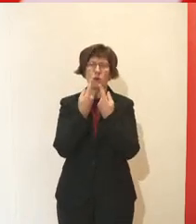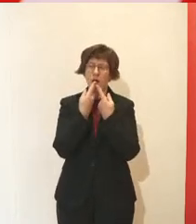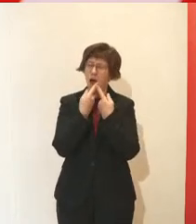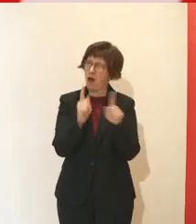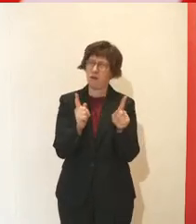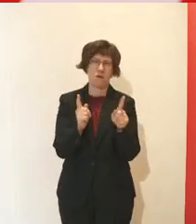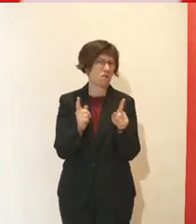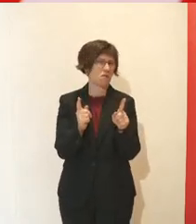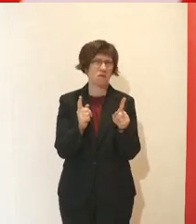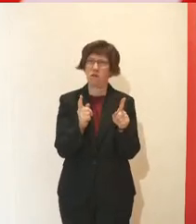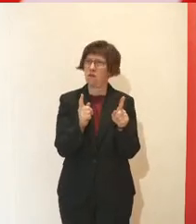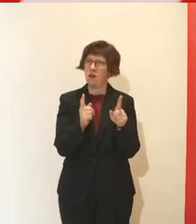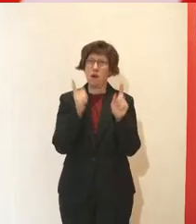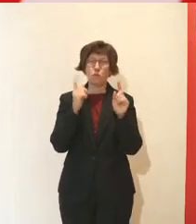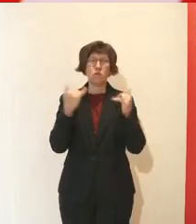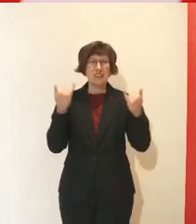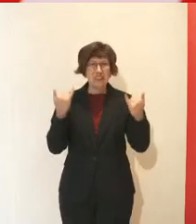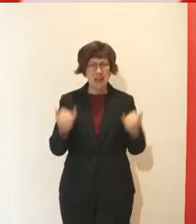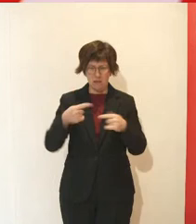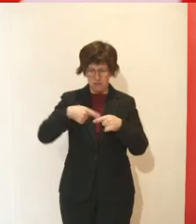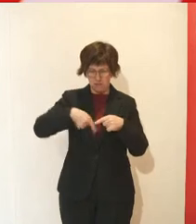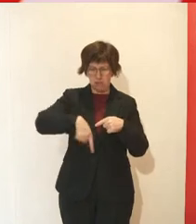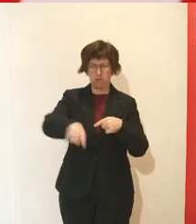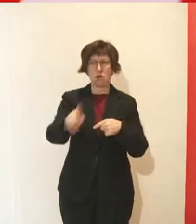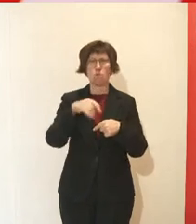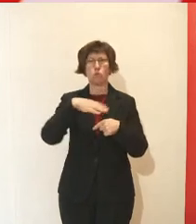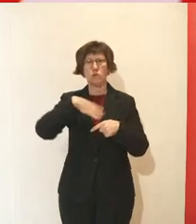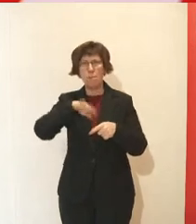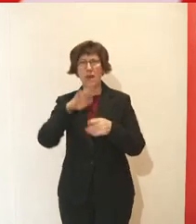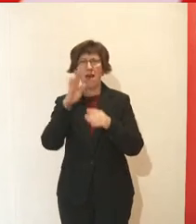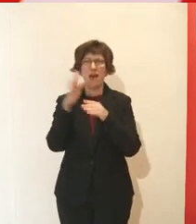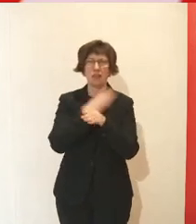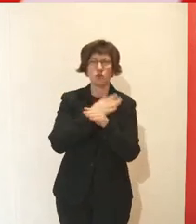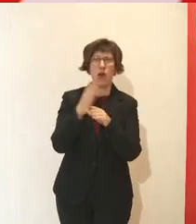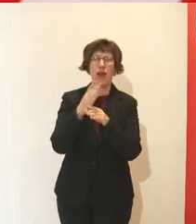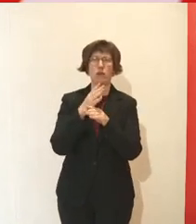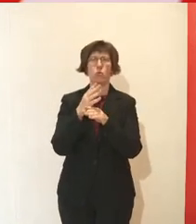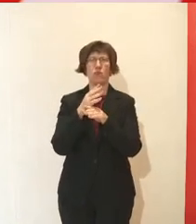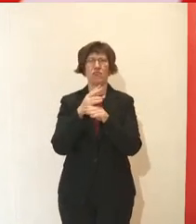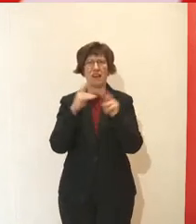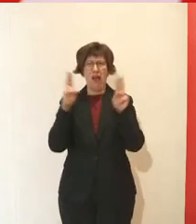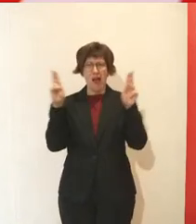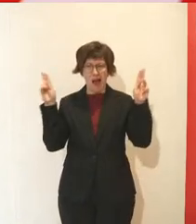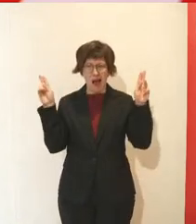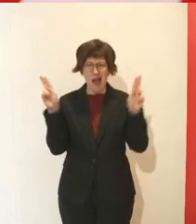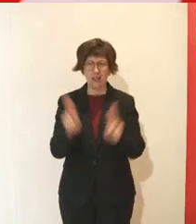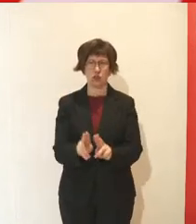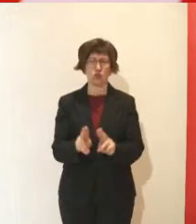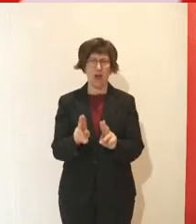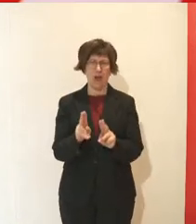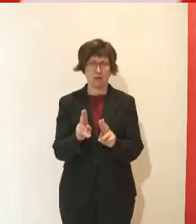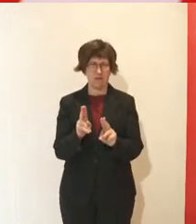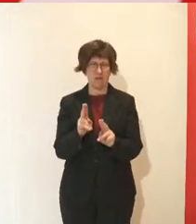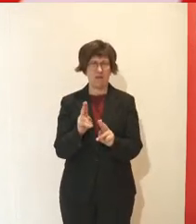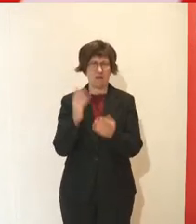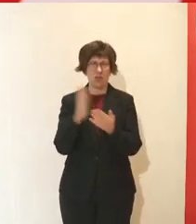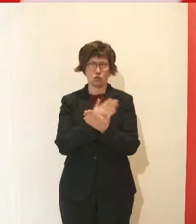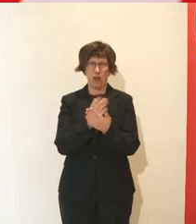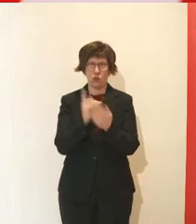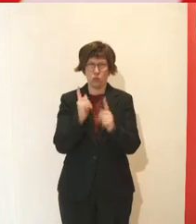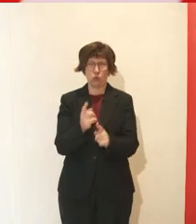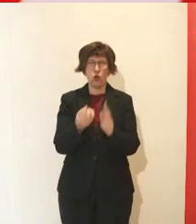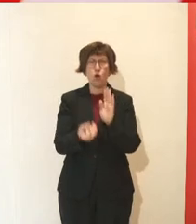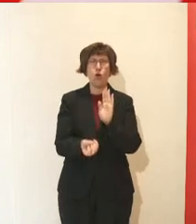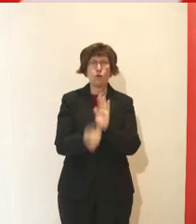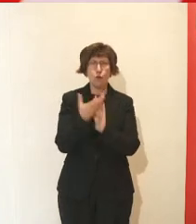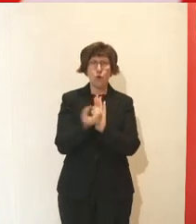und wir müssen jetzt in den nächsten tagen sehr weitreichende sehr einschneidende entscheidungen treffen das ist ganz klar seit dem